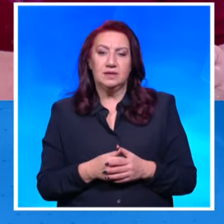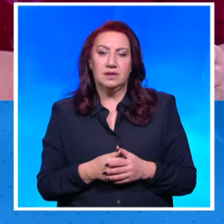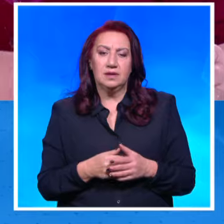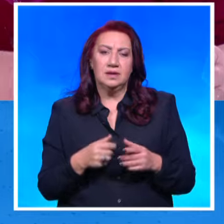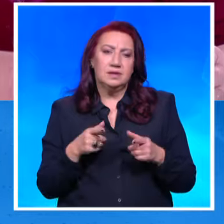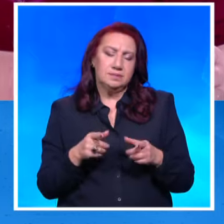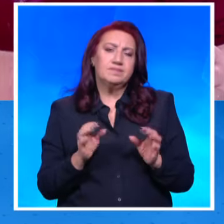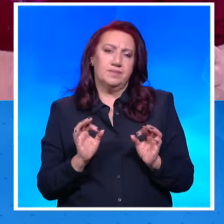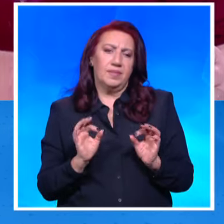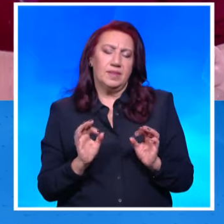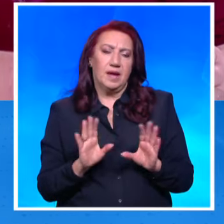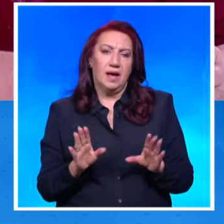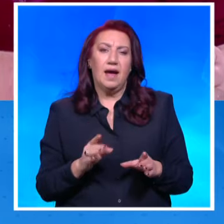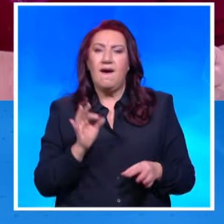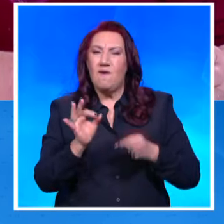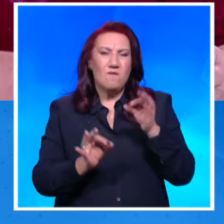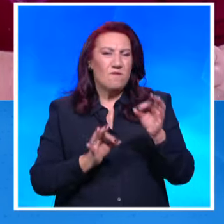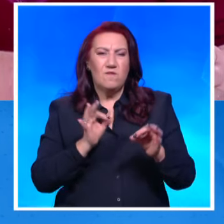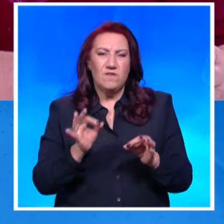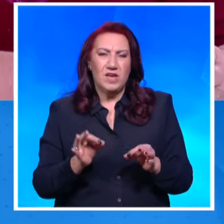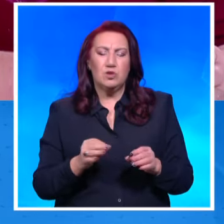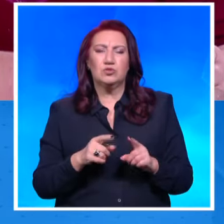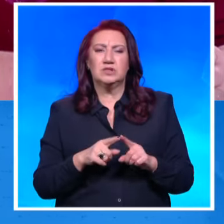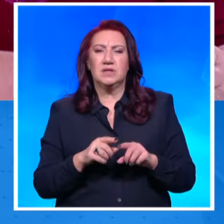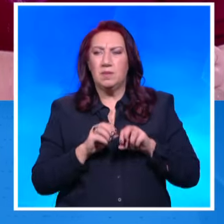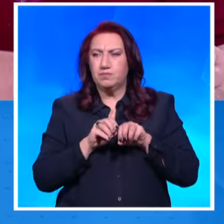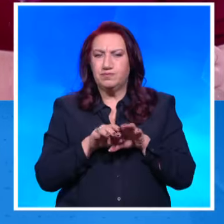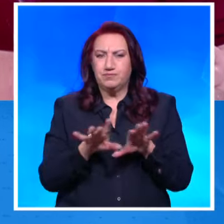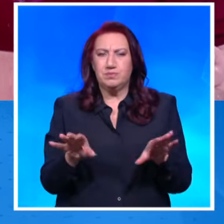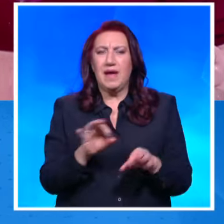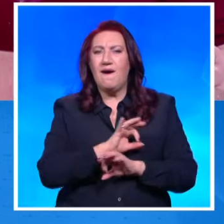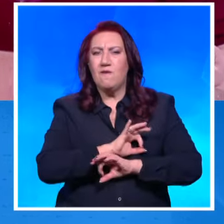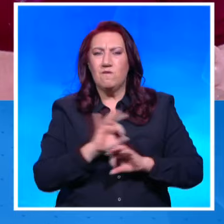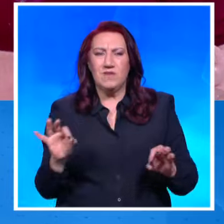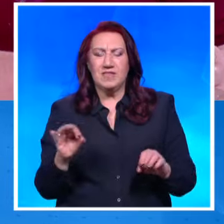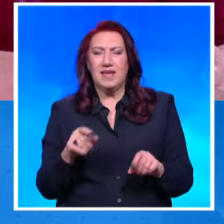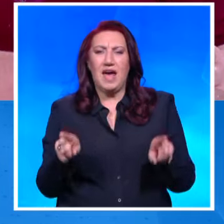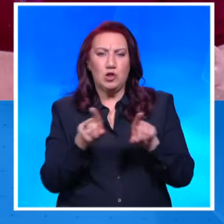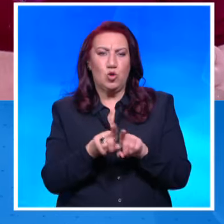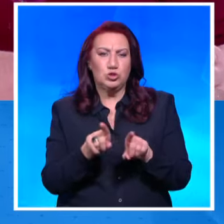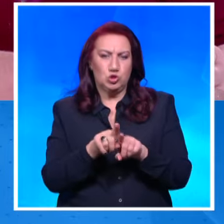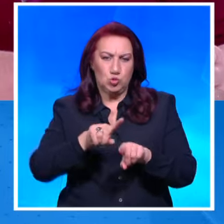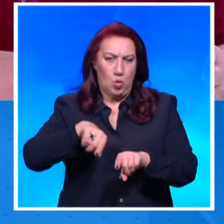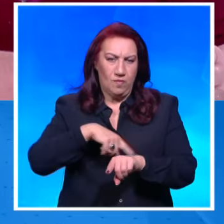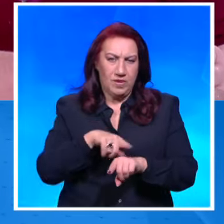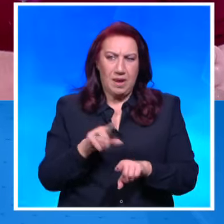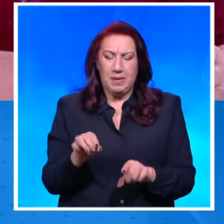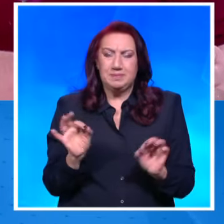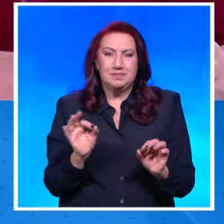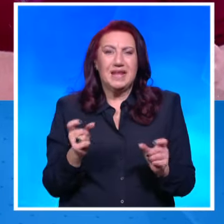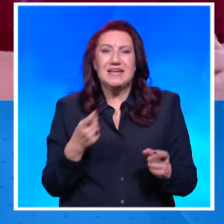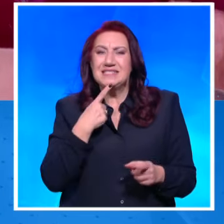е необичайно, защото дори вирусите, които се разпространяват в един и същи сезон, те не се обичат особено, образно казано, и